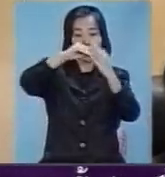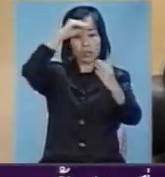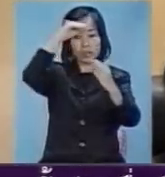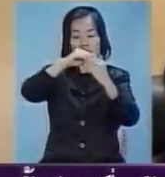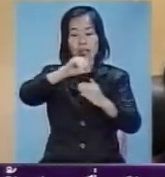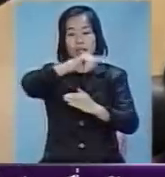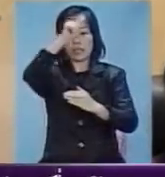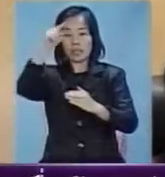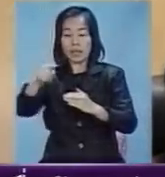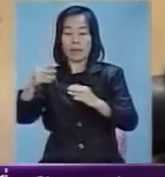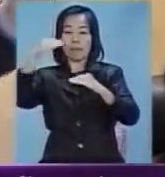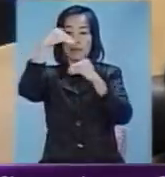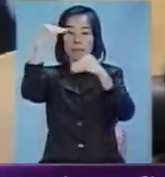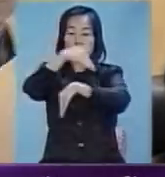ข้ามเปnal ovปธรณ